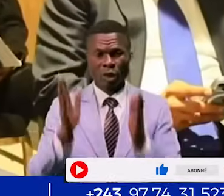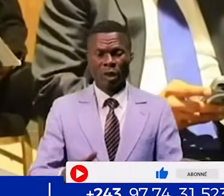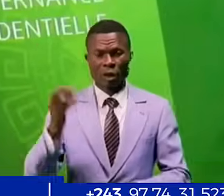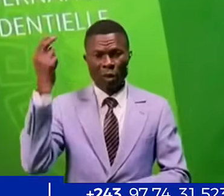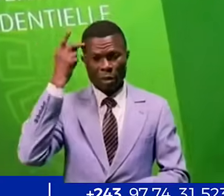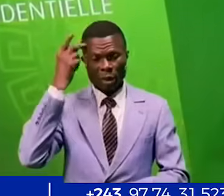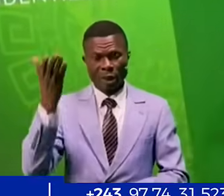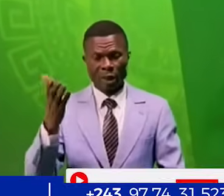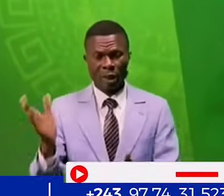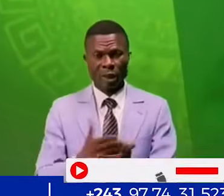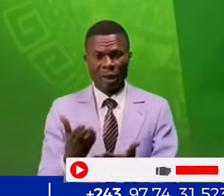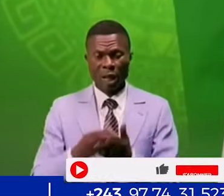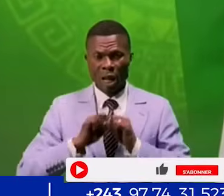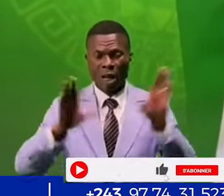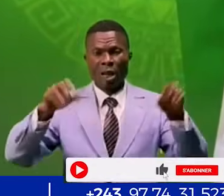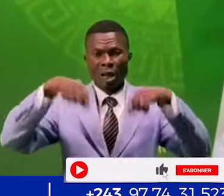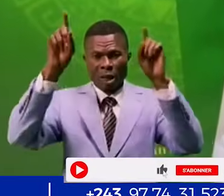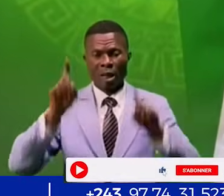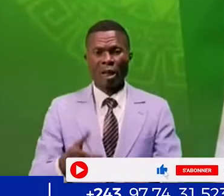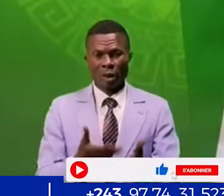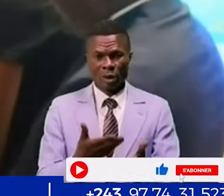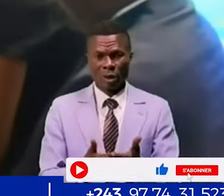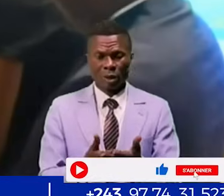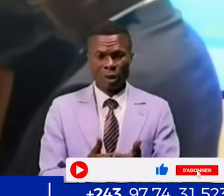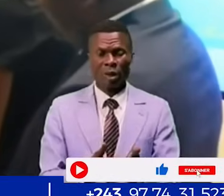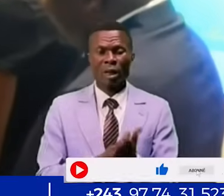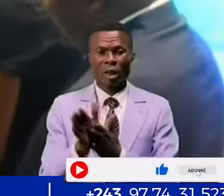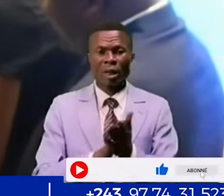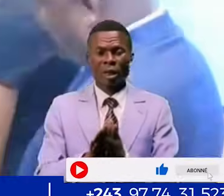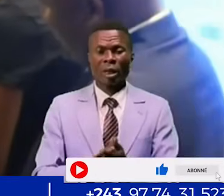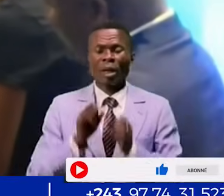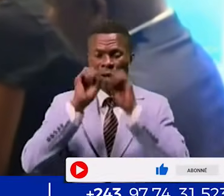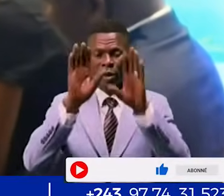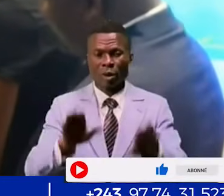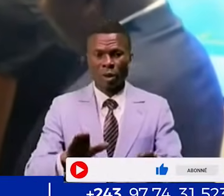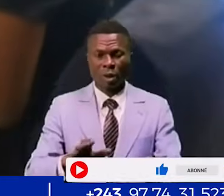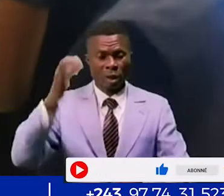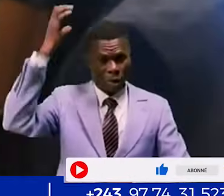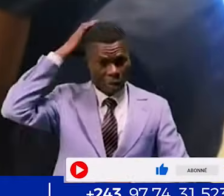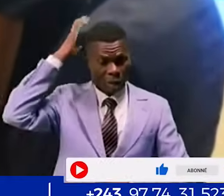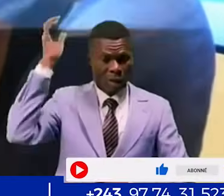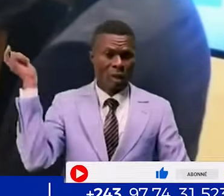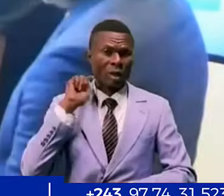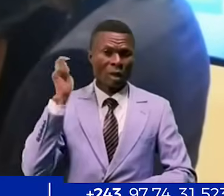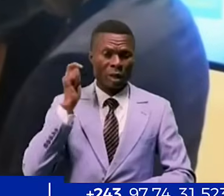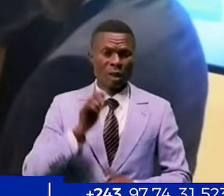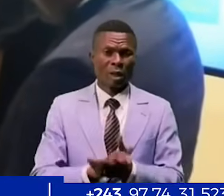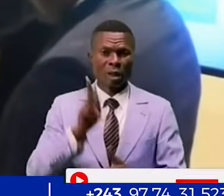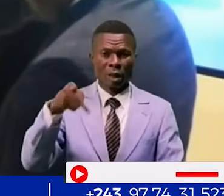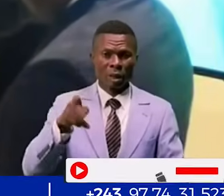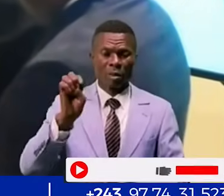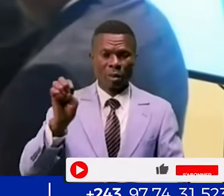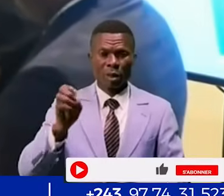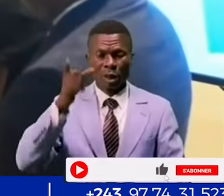Kinshasa. Ce livre, publié aux éditions L'Harmattan, a été porté sur le fonds baptismaux par Monseigneur le professeur Mpere Boy,